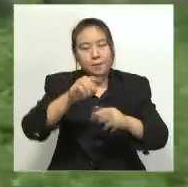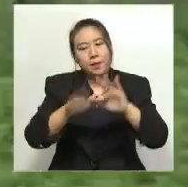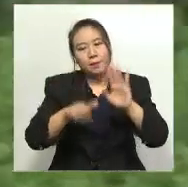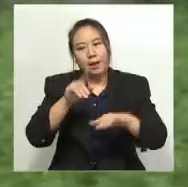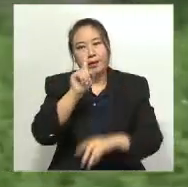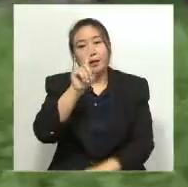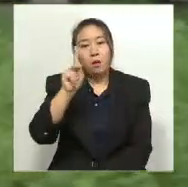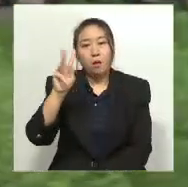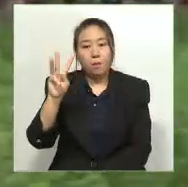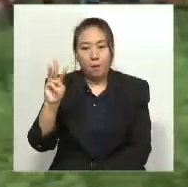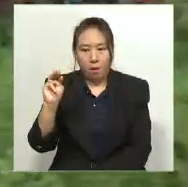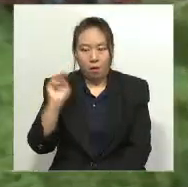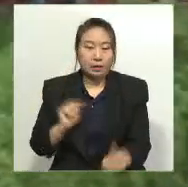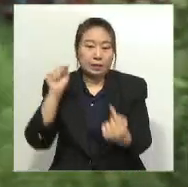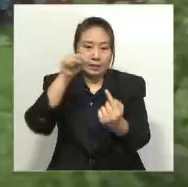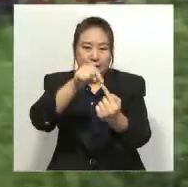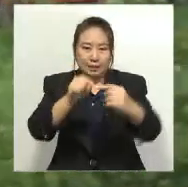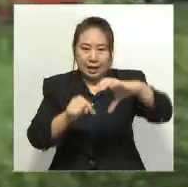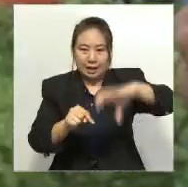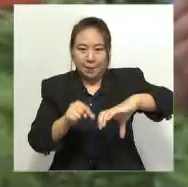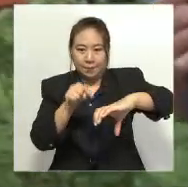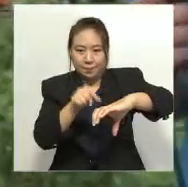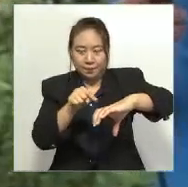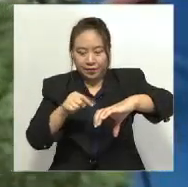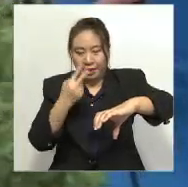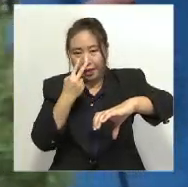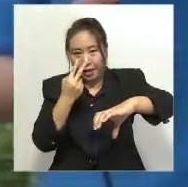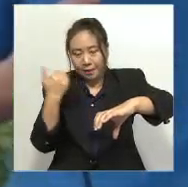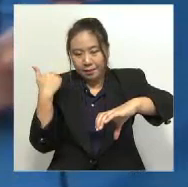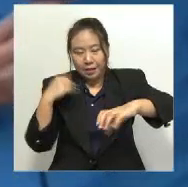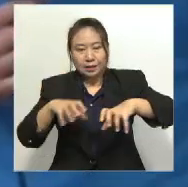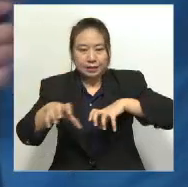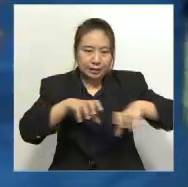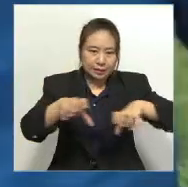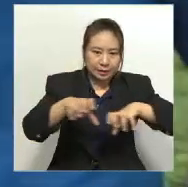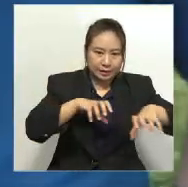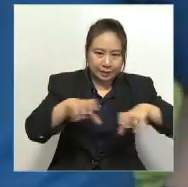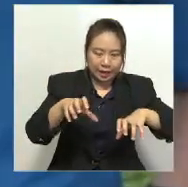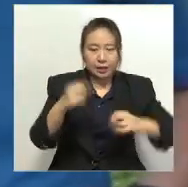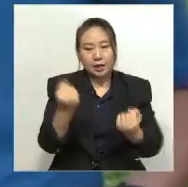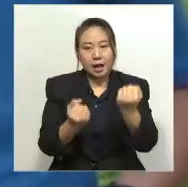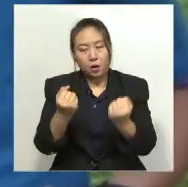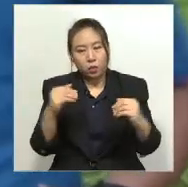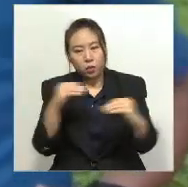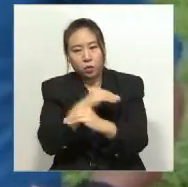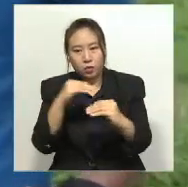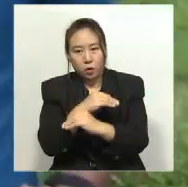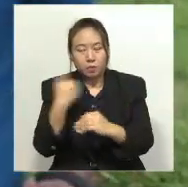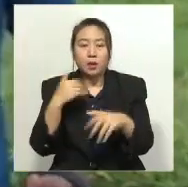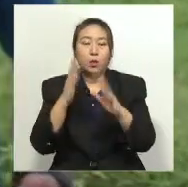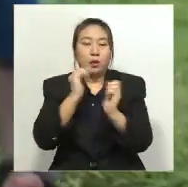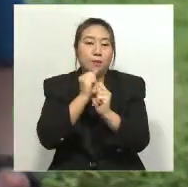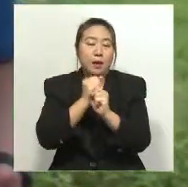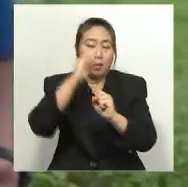าณ1กิโลเมตรเศษก็จะถึงบริเวณปากถ้ำนะครับจะเห็นว่ามีการจัดระเบียบในเรื่องของระบบการจราจรนะครับโดยมีเจ้าหน้า